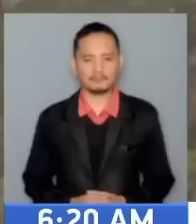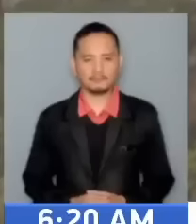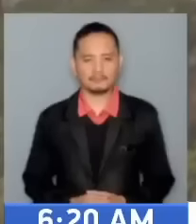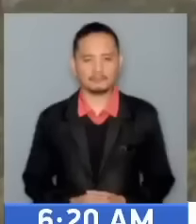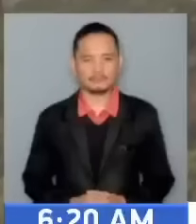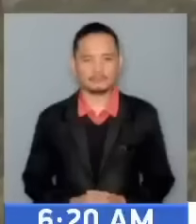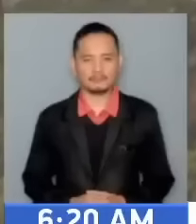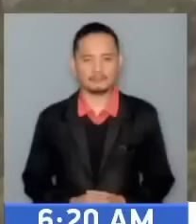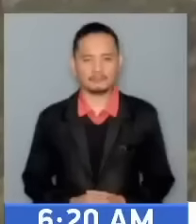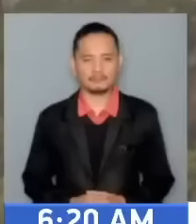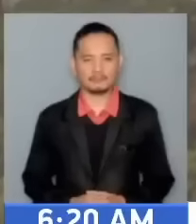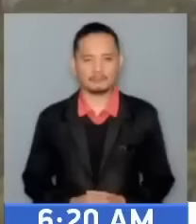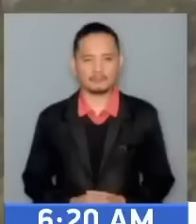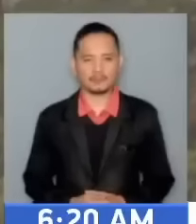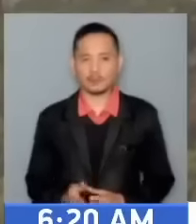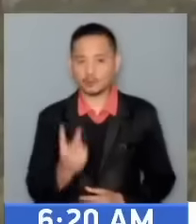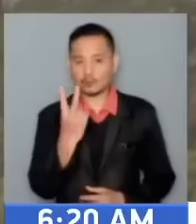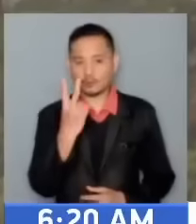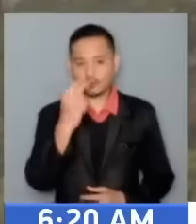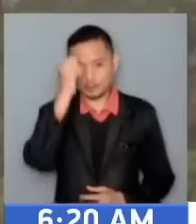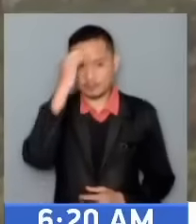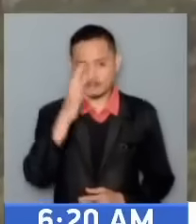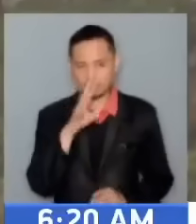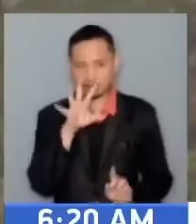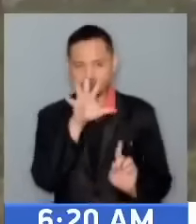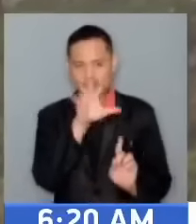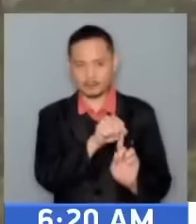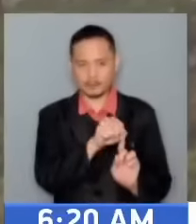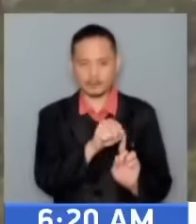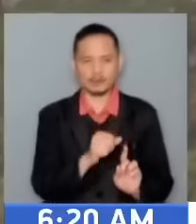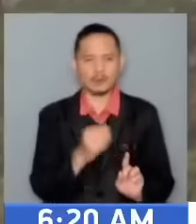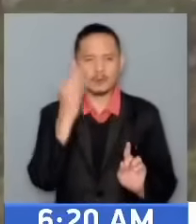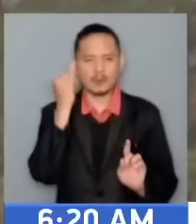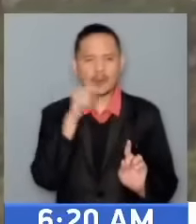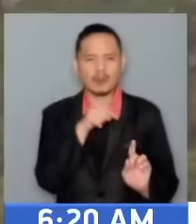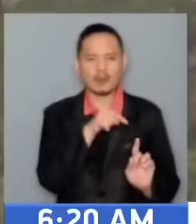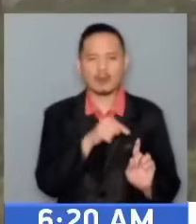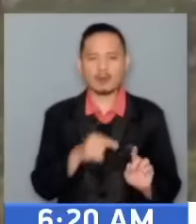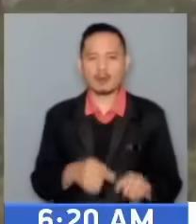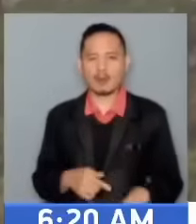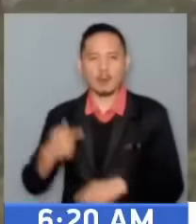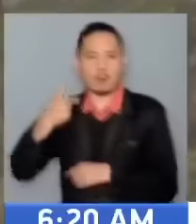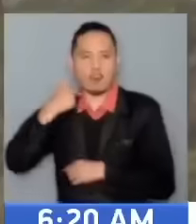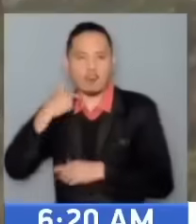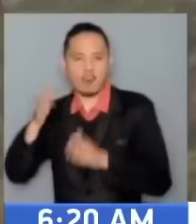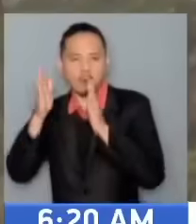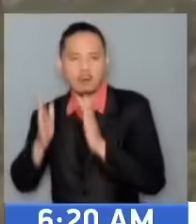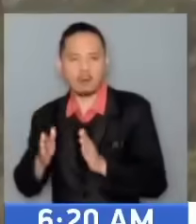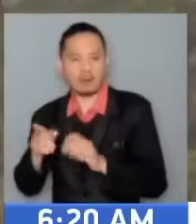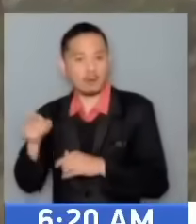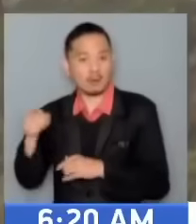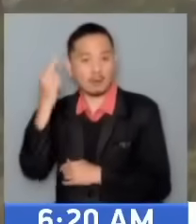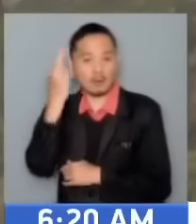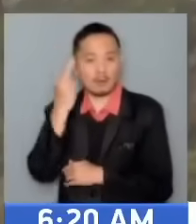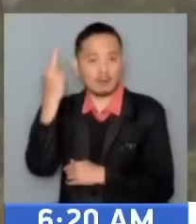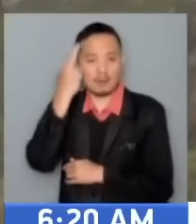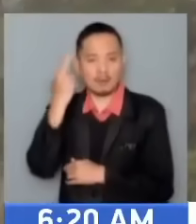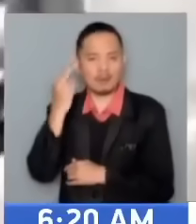Arestado ang dalawang lalaki na hindi umano binigyan ng limos, kaya ng hold up daw sa Maynila. At yan ang unang balita ni Nico